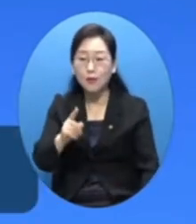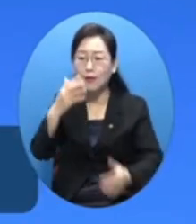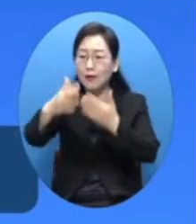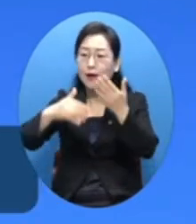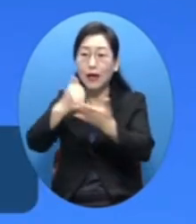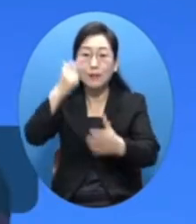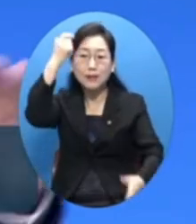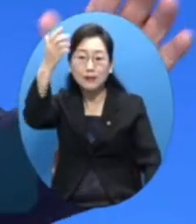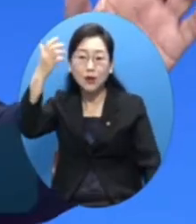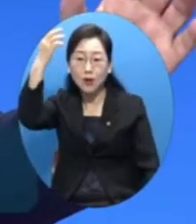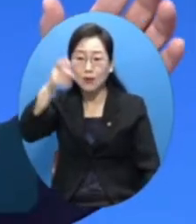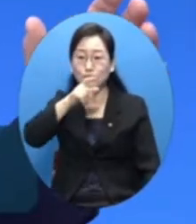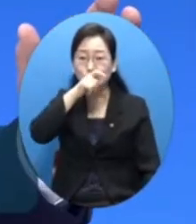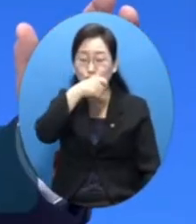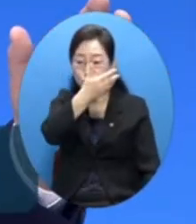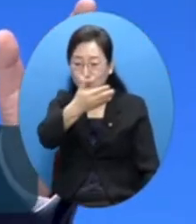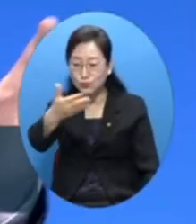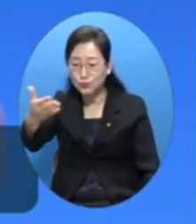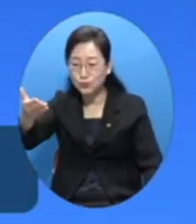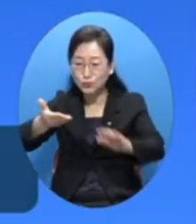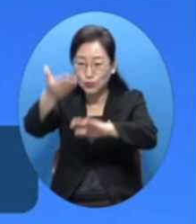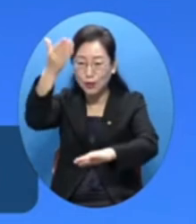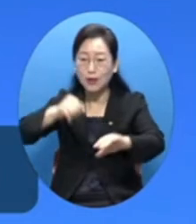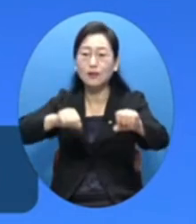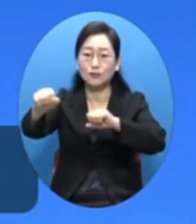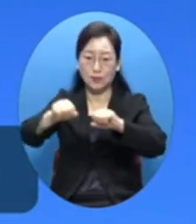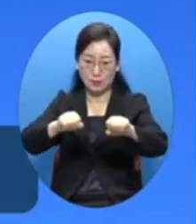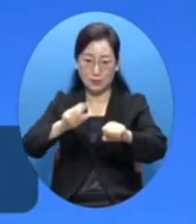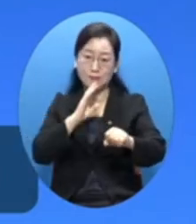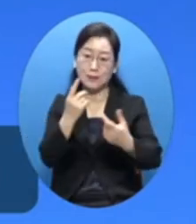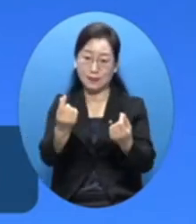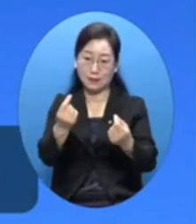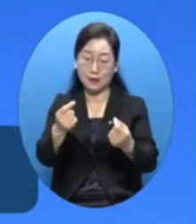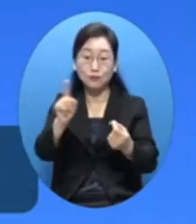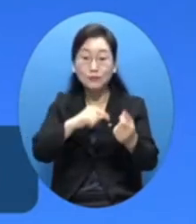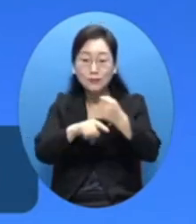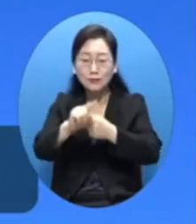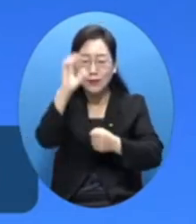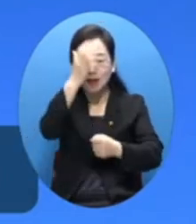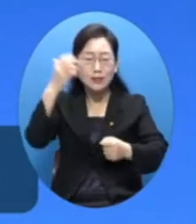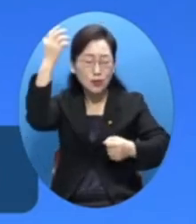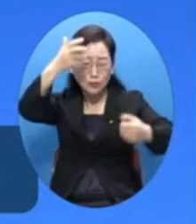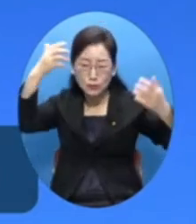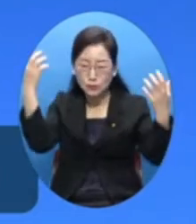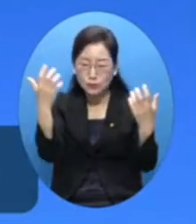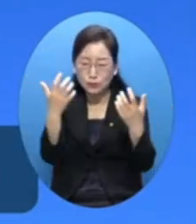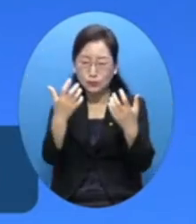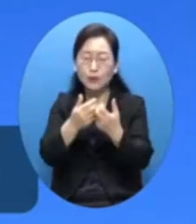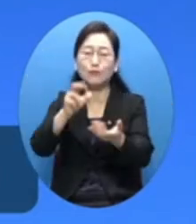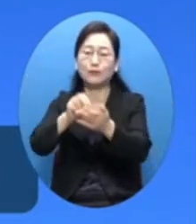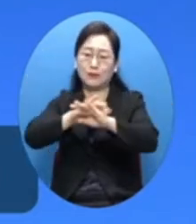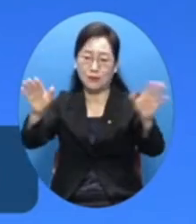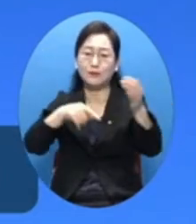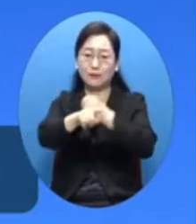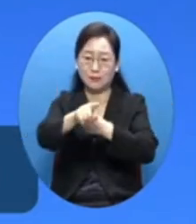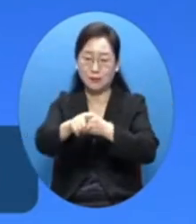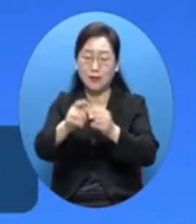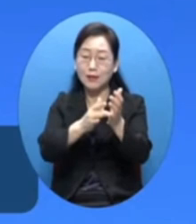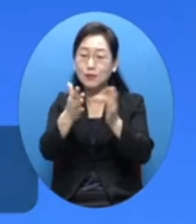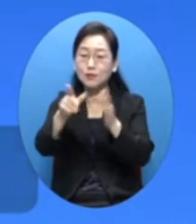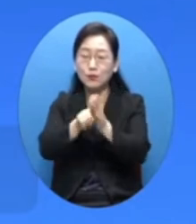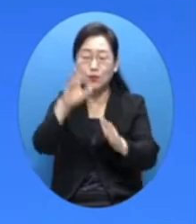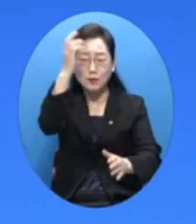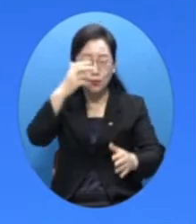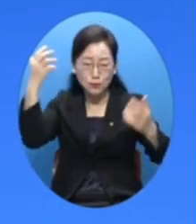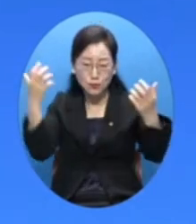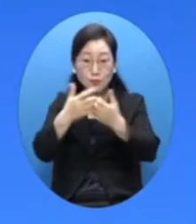영은 수면에 운행하시니라. 그렇습니다. 성령 충만만이 모든 문제 해결인 것입니다. 예수님 믿고 성령 충만의 은혜가